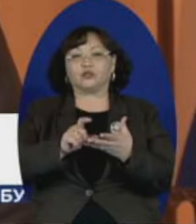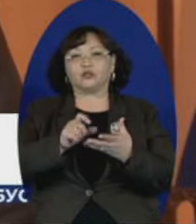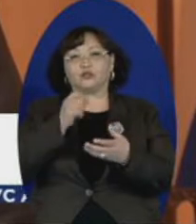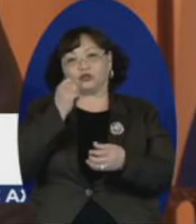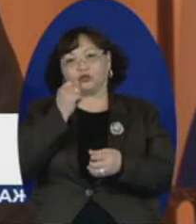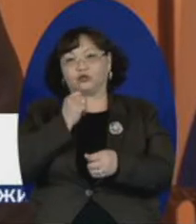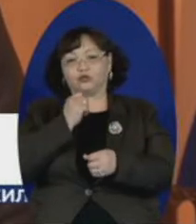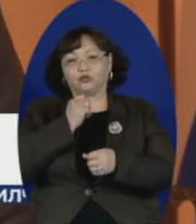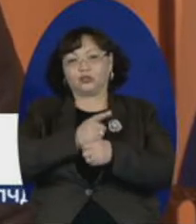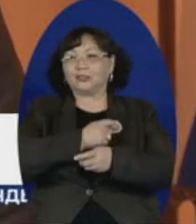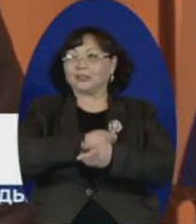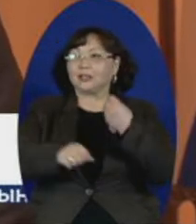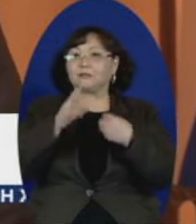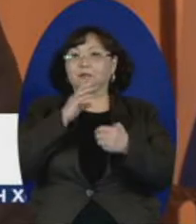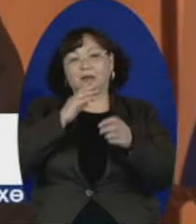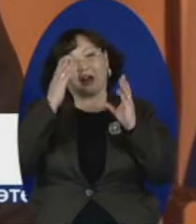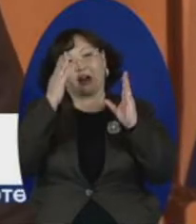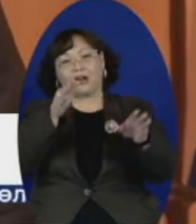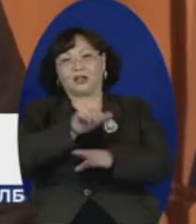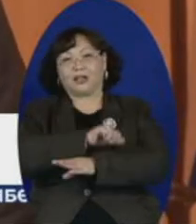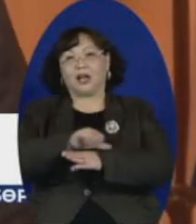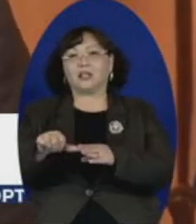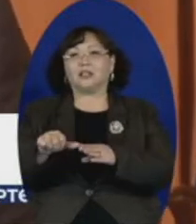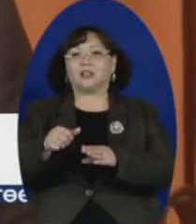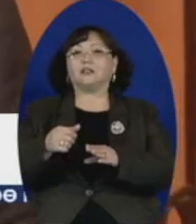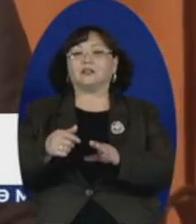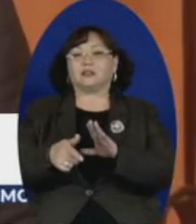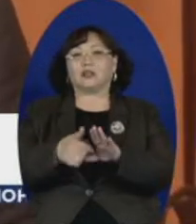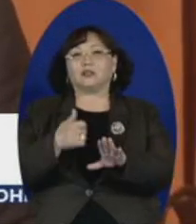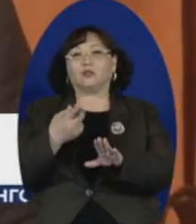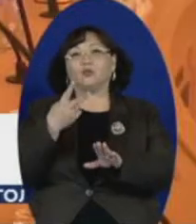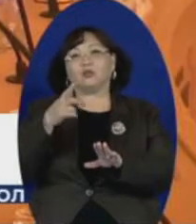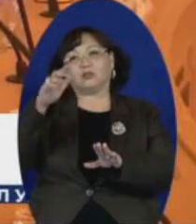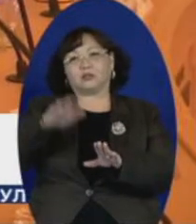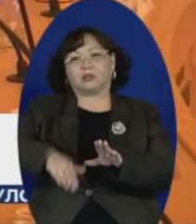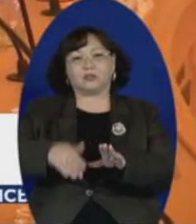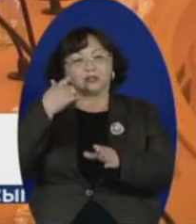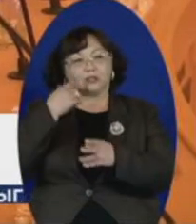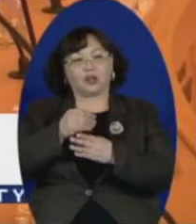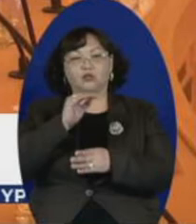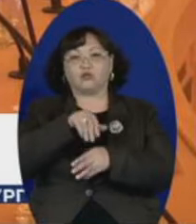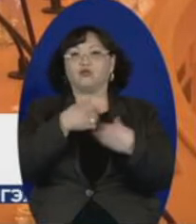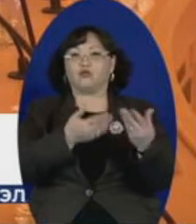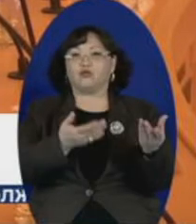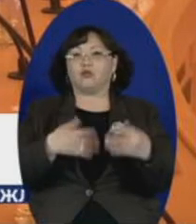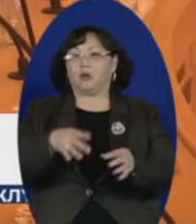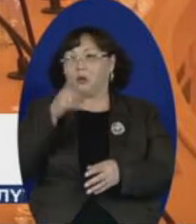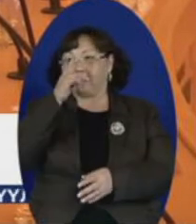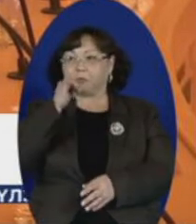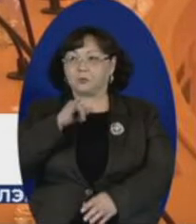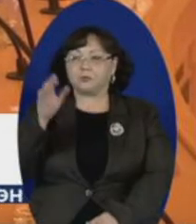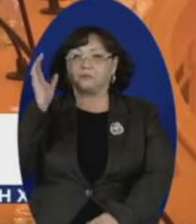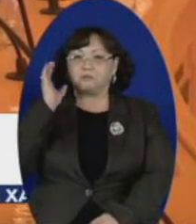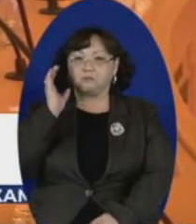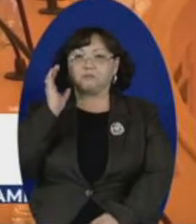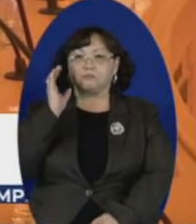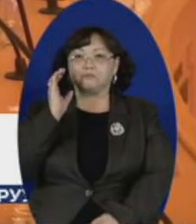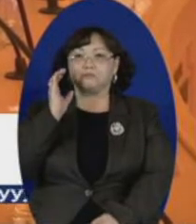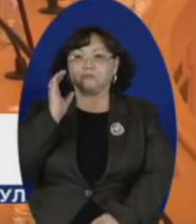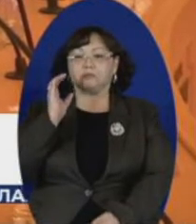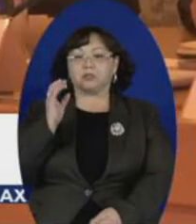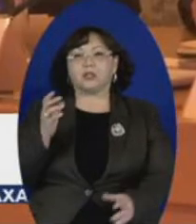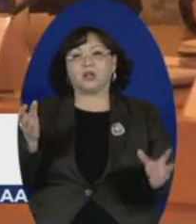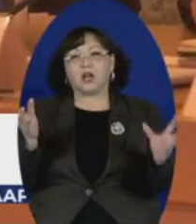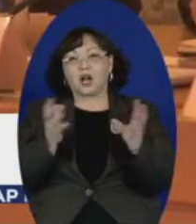анхаарч үзээч, гайлийн тарифын хөнгөлтийг үзүүлээч гэдэг асуултыг хөндөж тавила. Монгол Оросын засгийн газар хоорондын комиссийн дарганаар Москвад